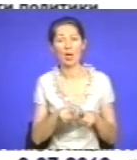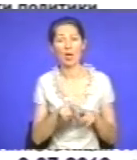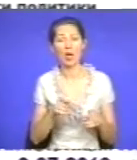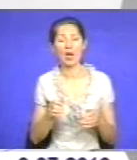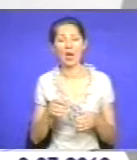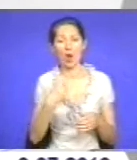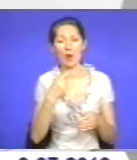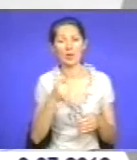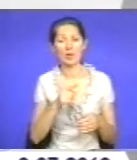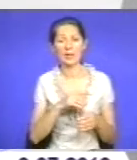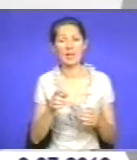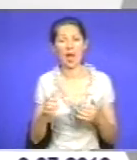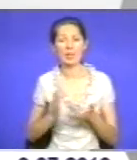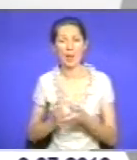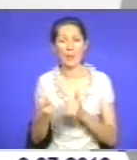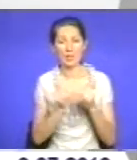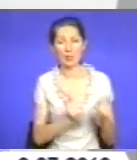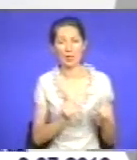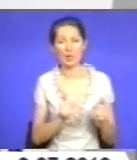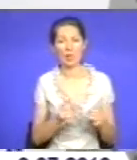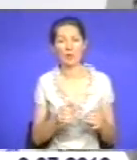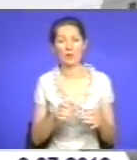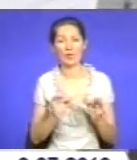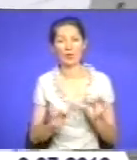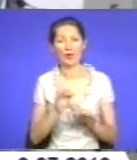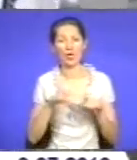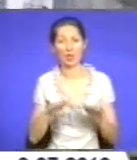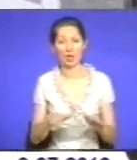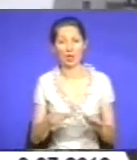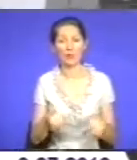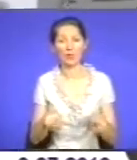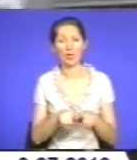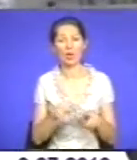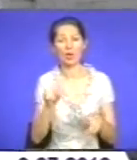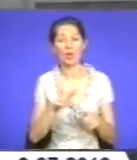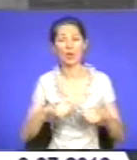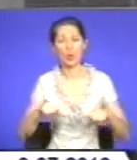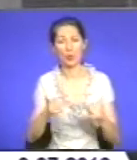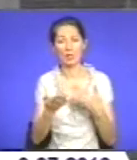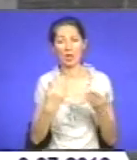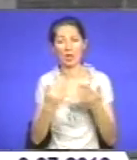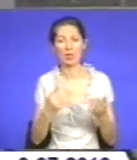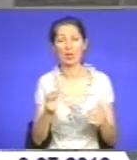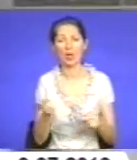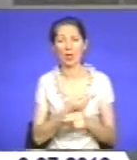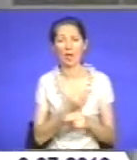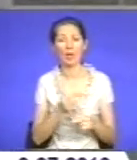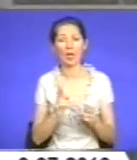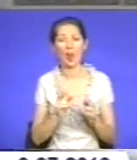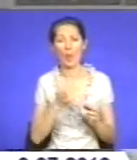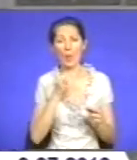рішень і пошану незалежності судової гілки влади Румунії. Також Єврокомісія радила уникати будь-яких президентських помилувань. Це йде у